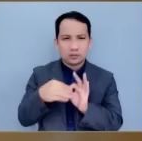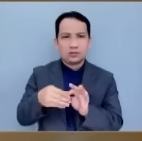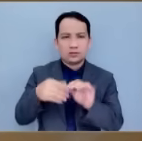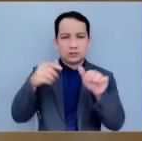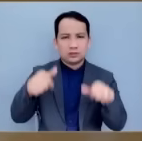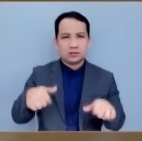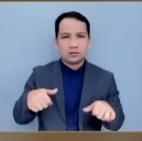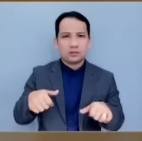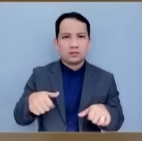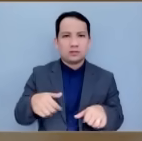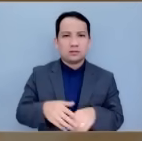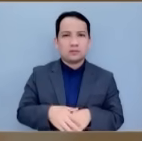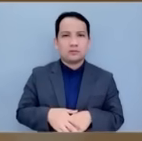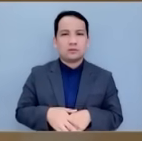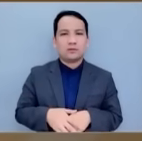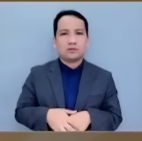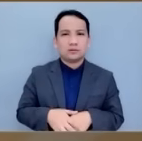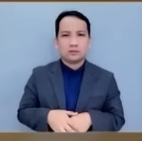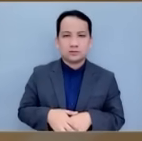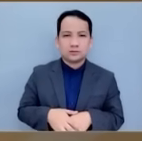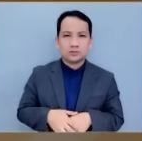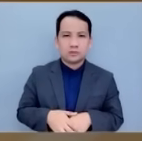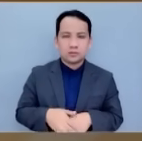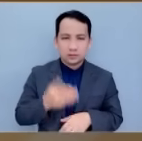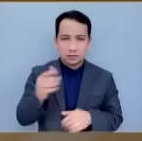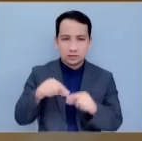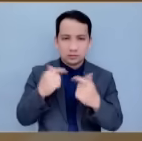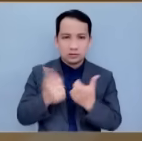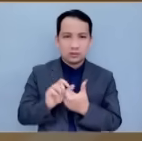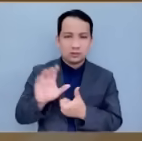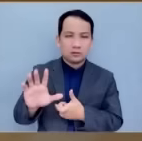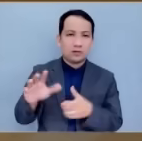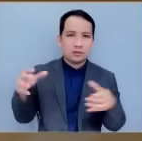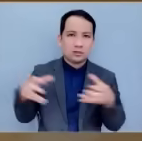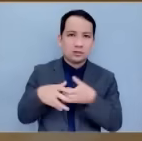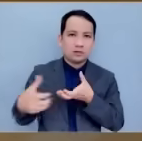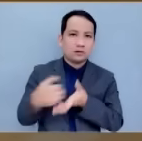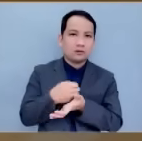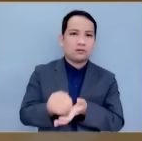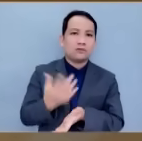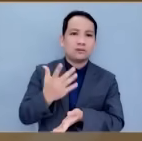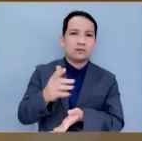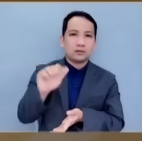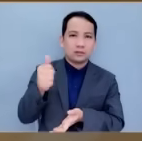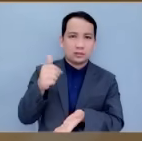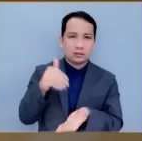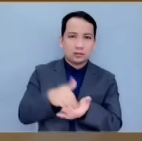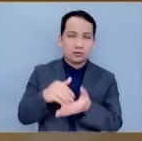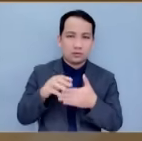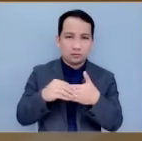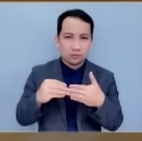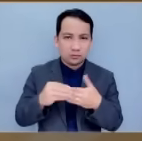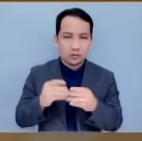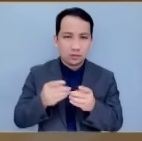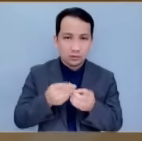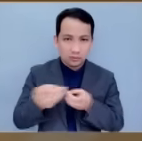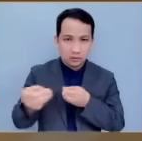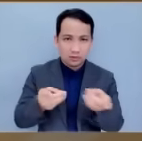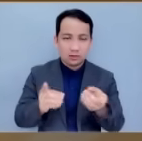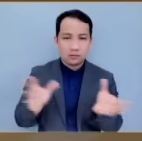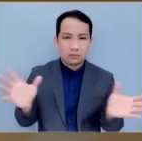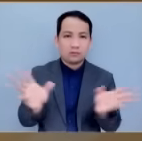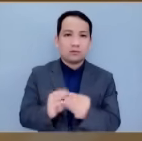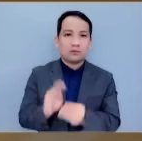member Elvira, layo ng grupo na makakuha ng aabot sa $10,000 na donasyon o aabot sa